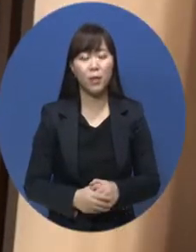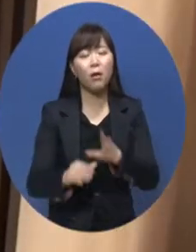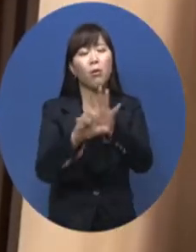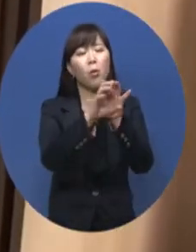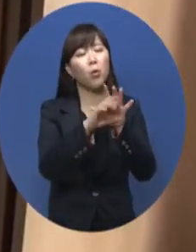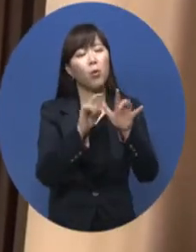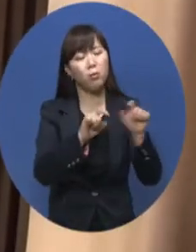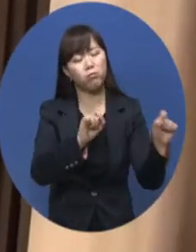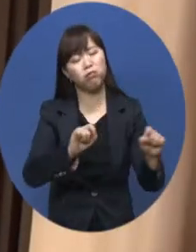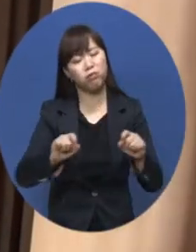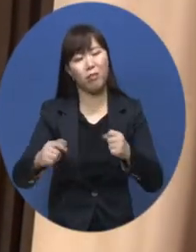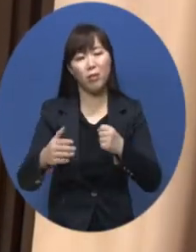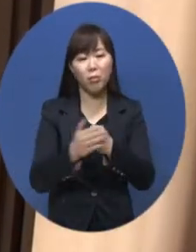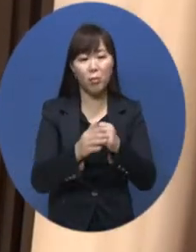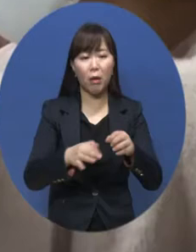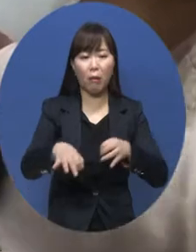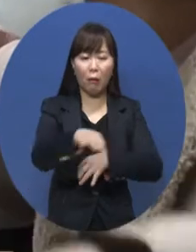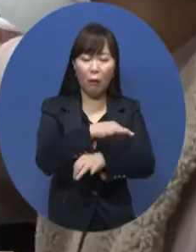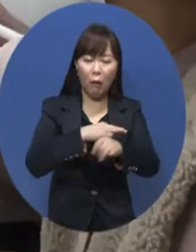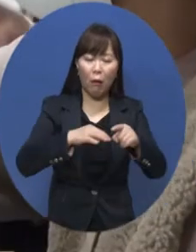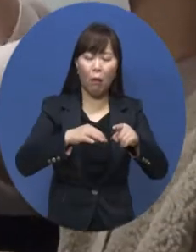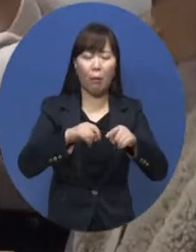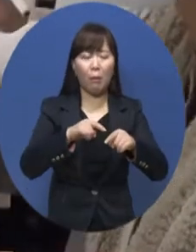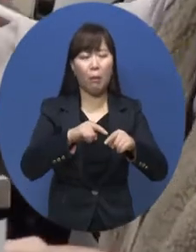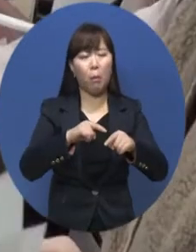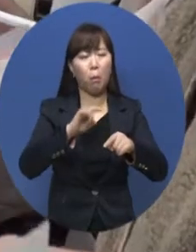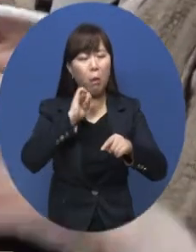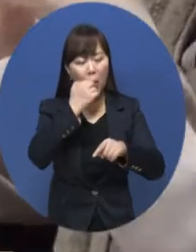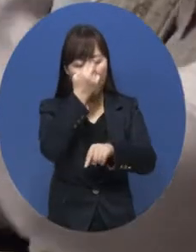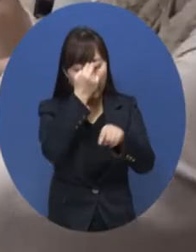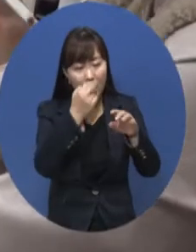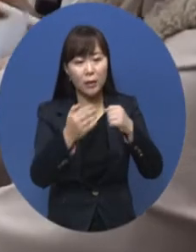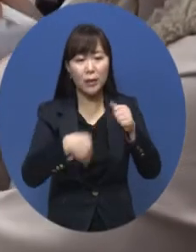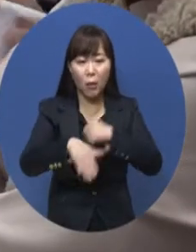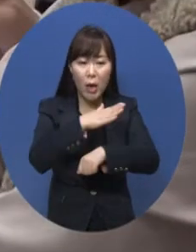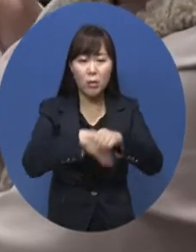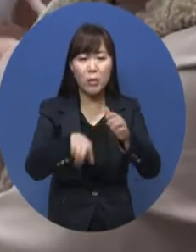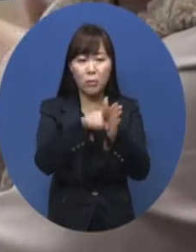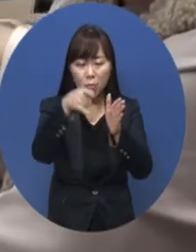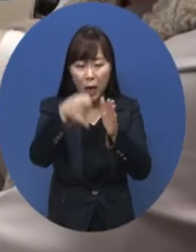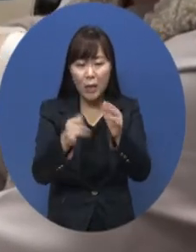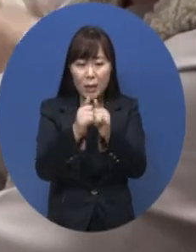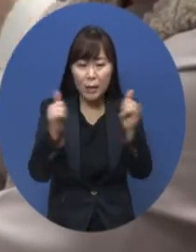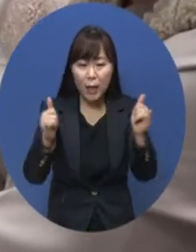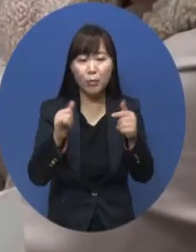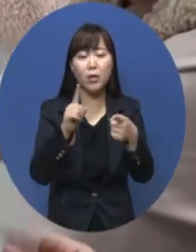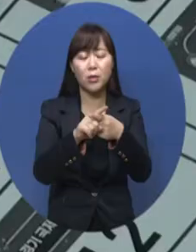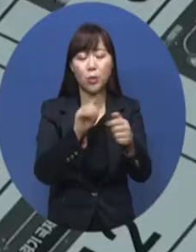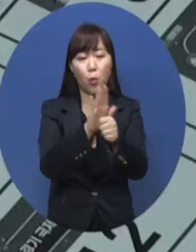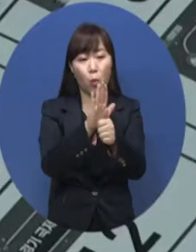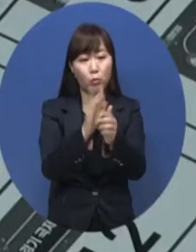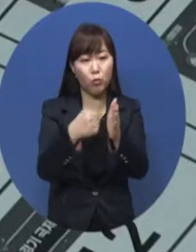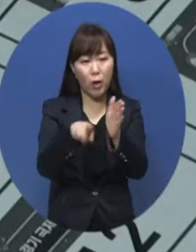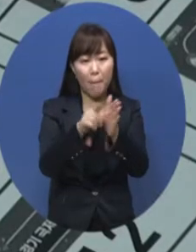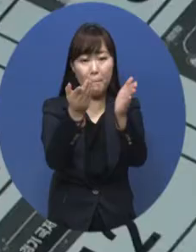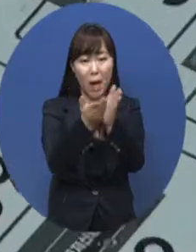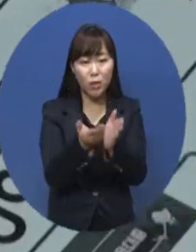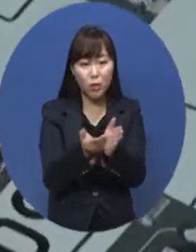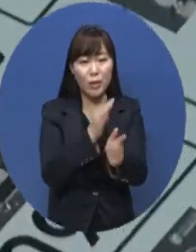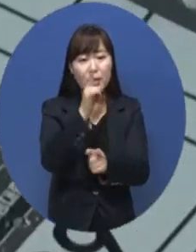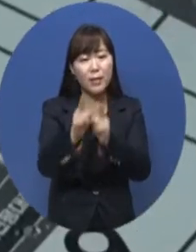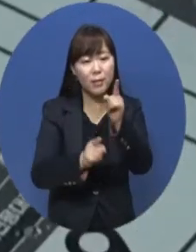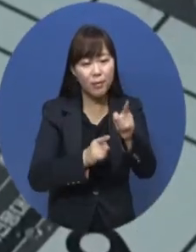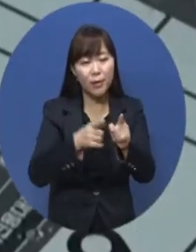코로나19 장기화로 가계 경제가 날로 위급한 상황에서 저신용 도민들을 지원하기 위한 맞춤 대출 신청을